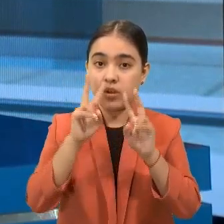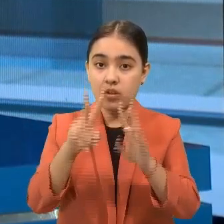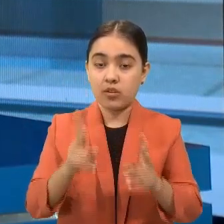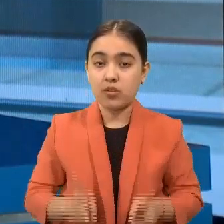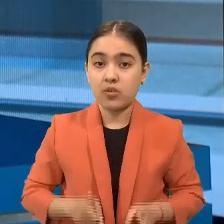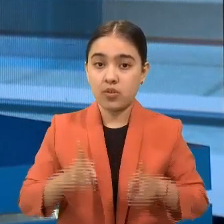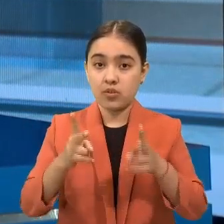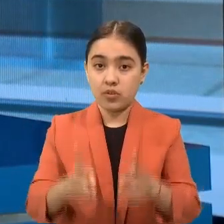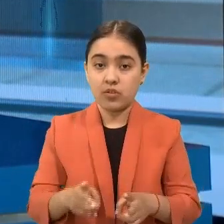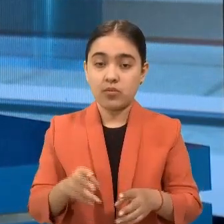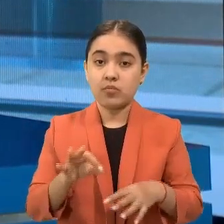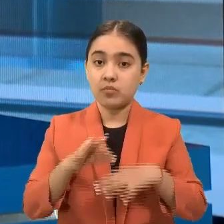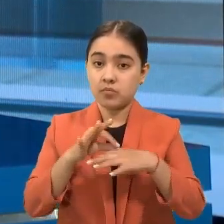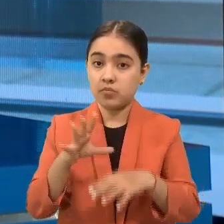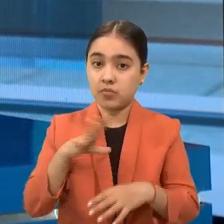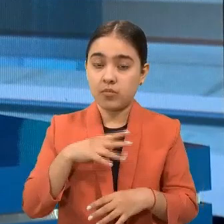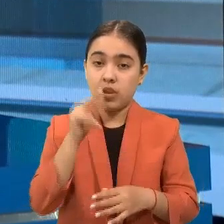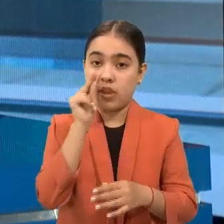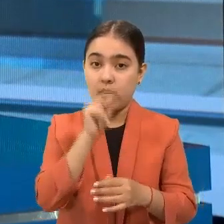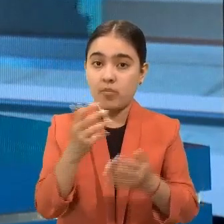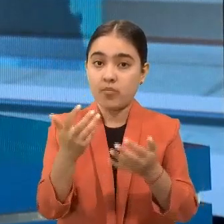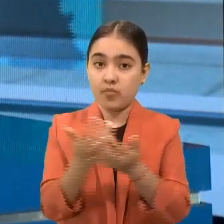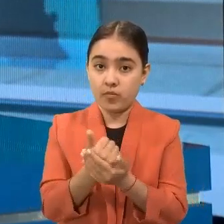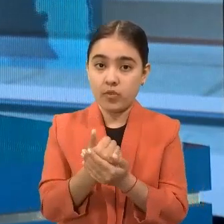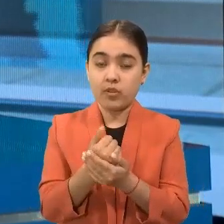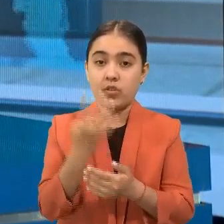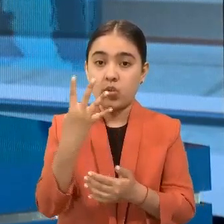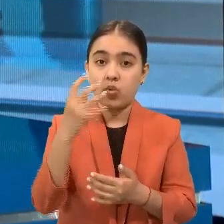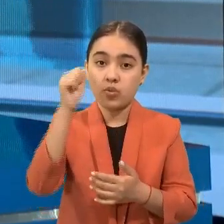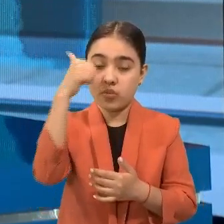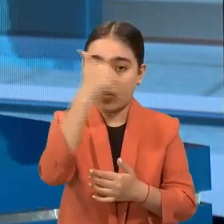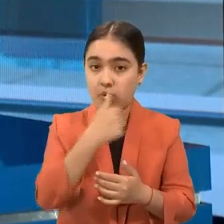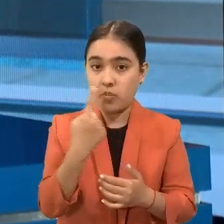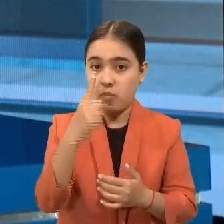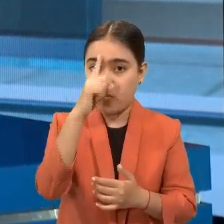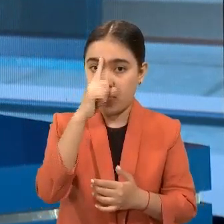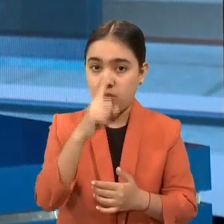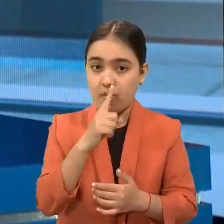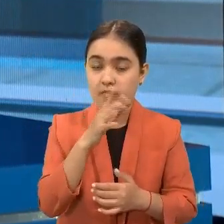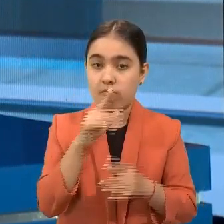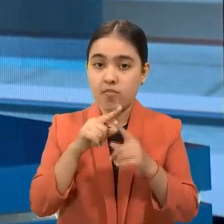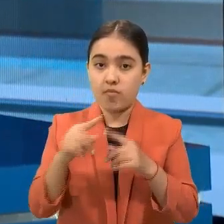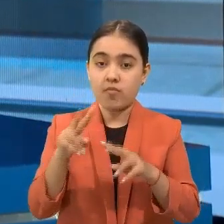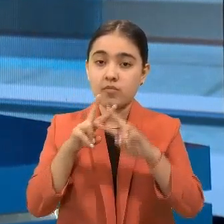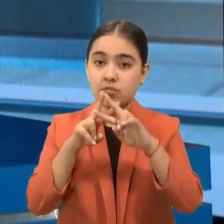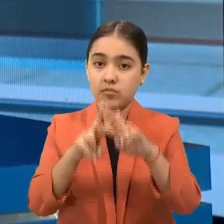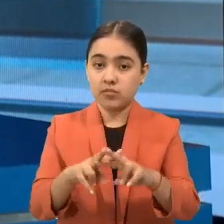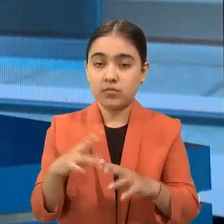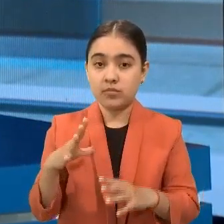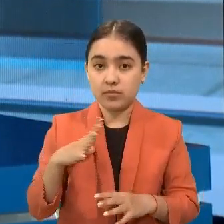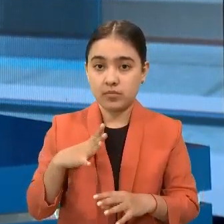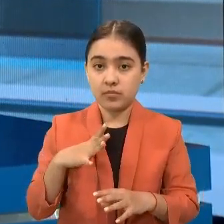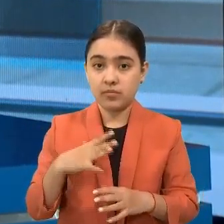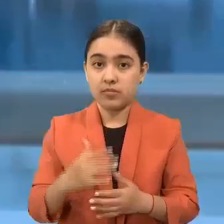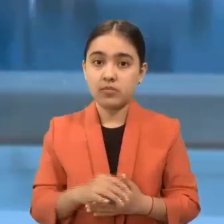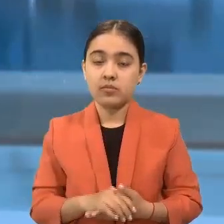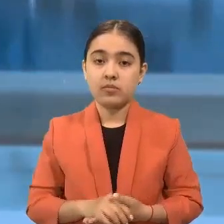ko'rsatilgan jinoyatlarni sodir etganlikda aybdor deb topilib, 4 yil u 1 oy muddatga ozodlikdan mahrum